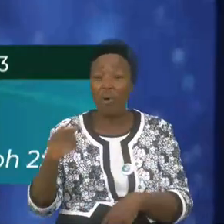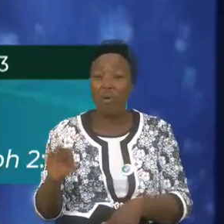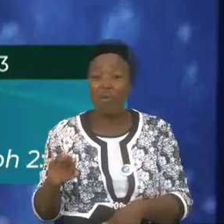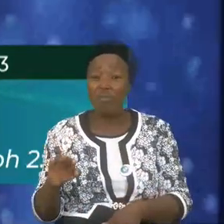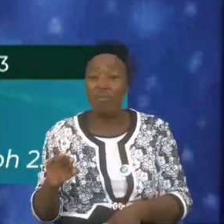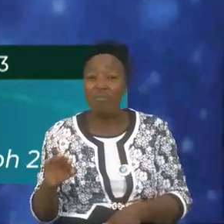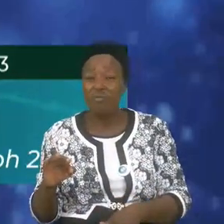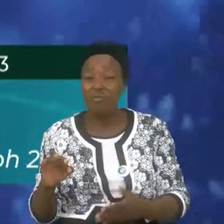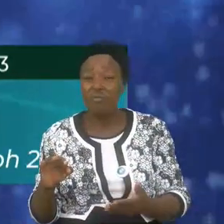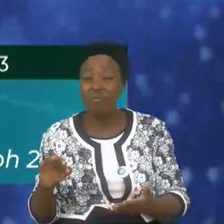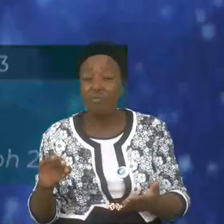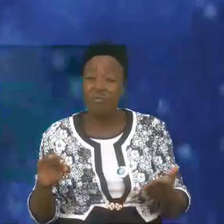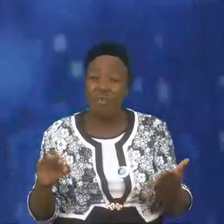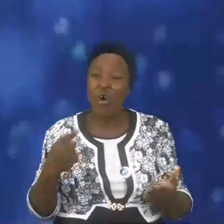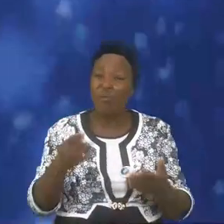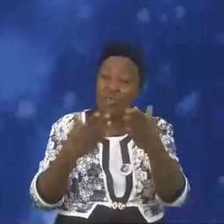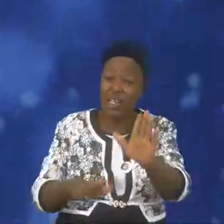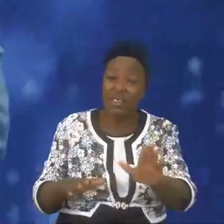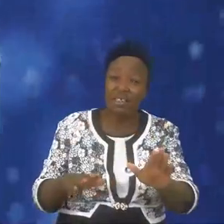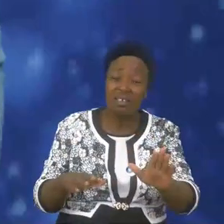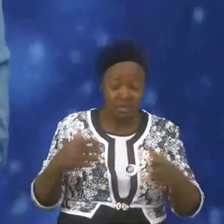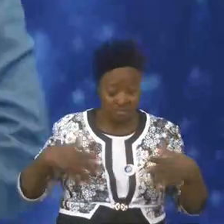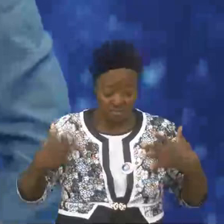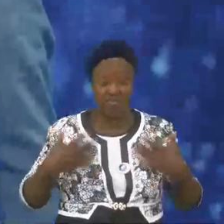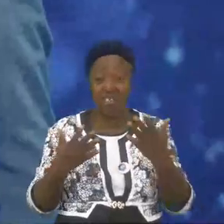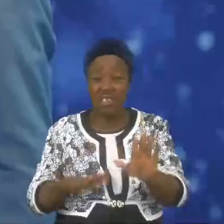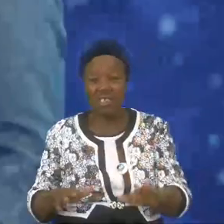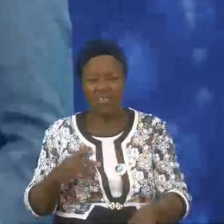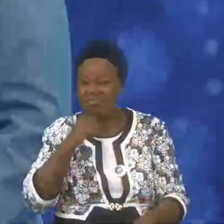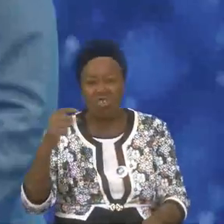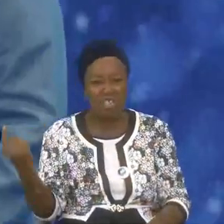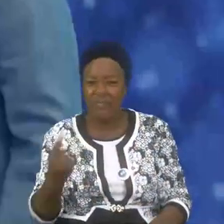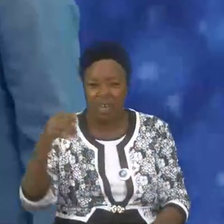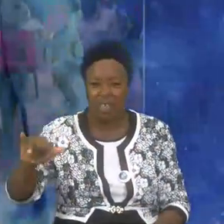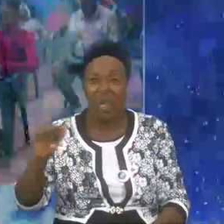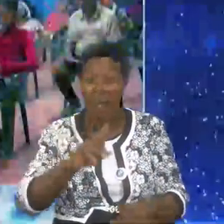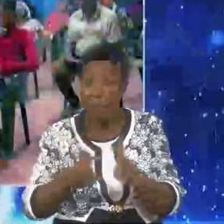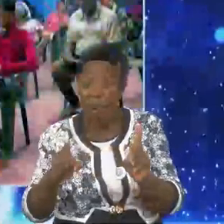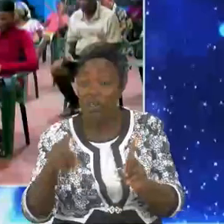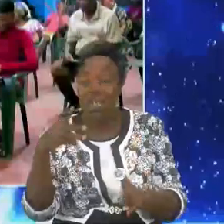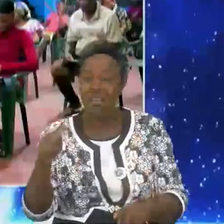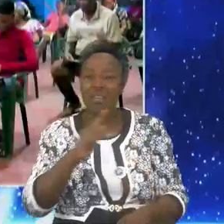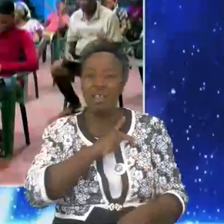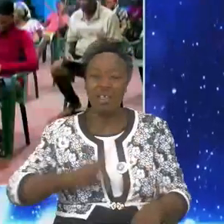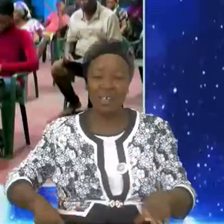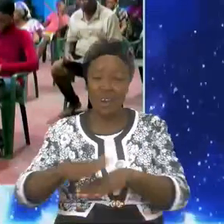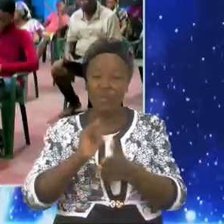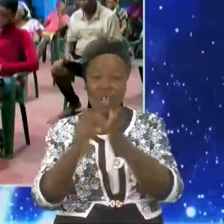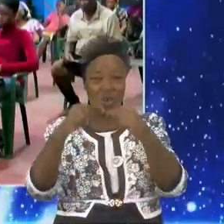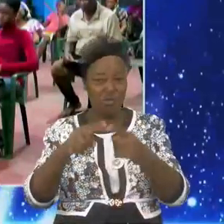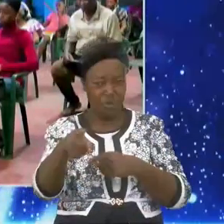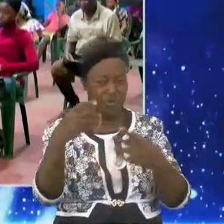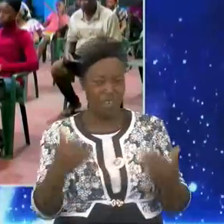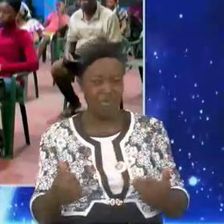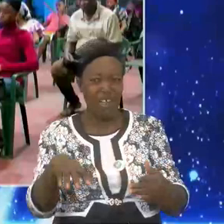royaumes, ton règne est un règne de tous les siècles. Les autres royaumes ne sont pas éternels. Mais le royaume qui